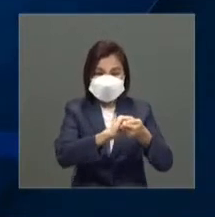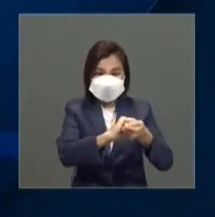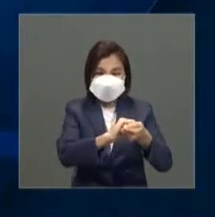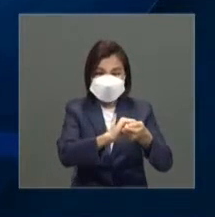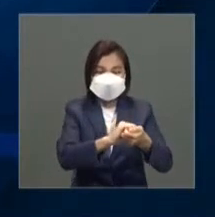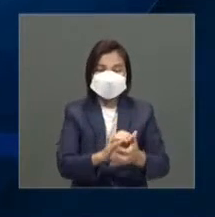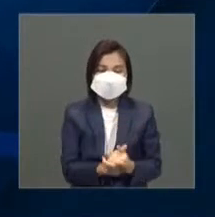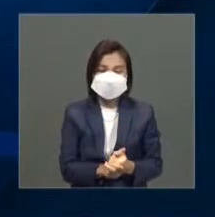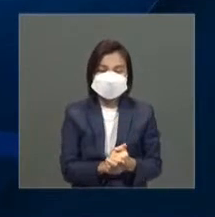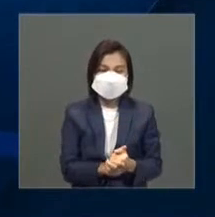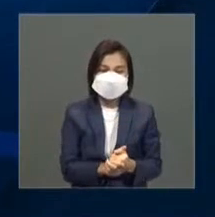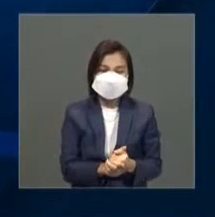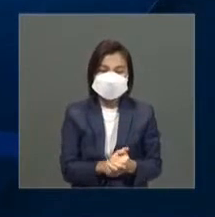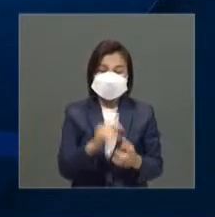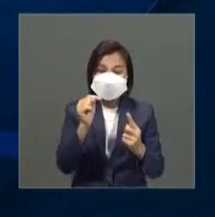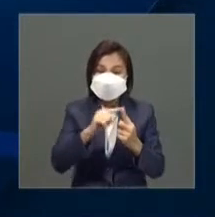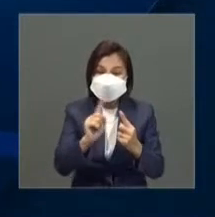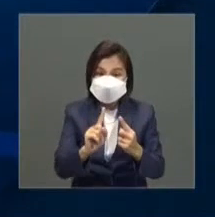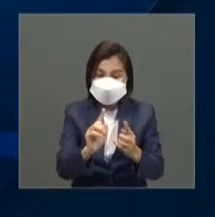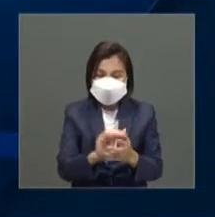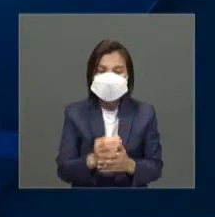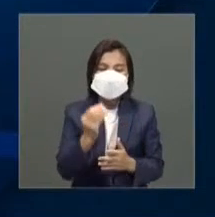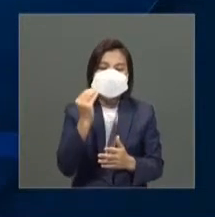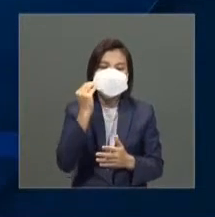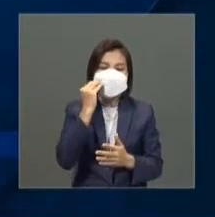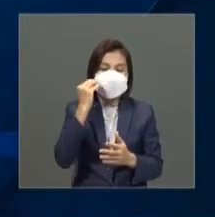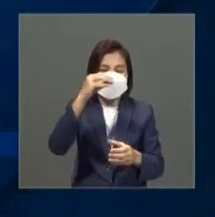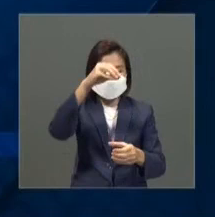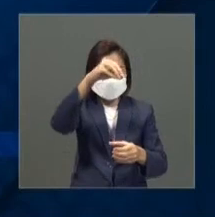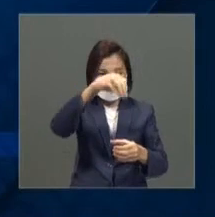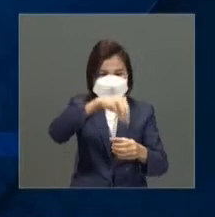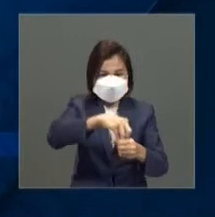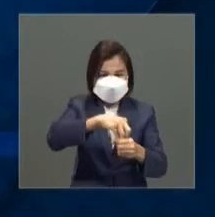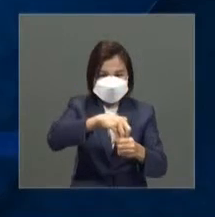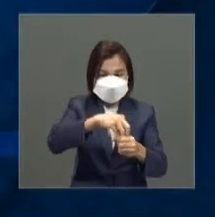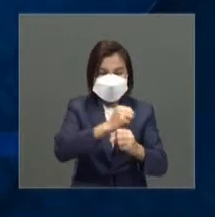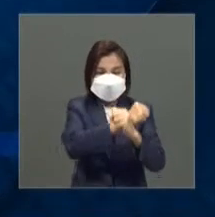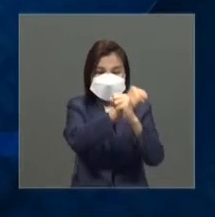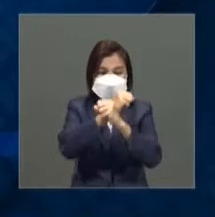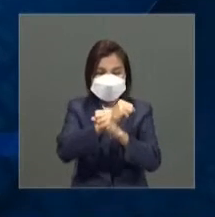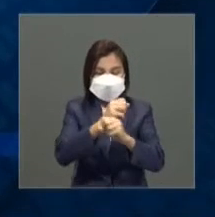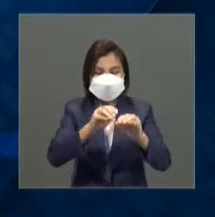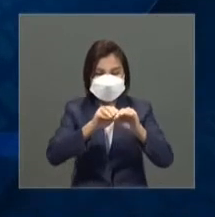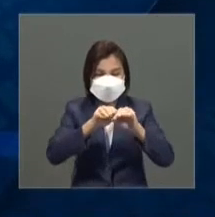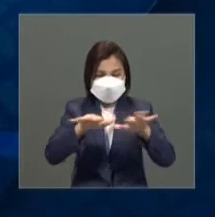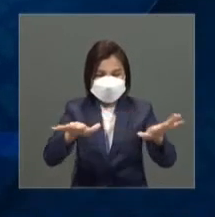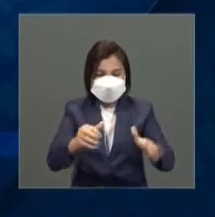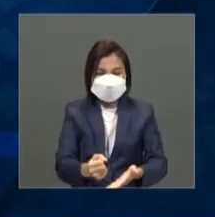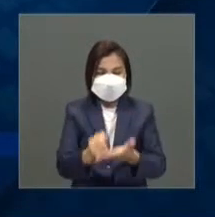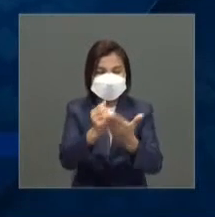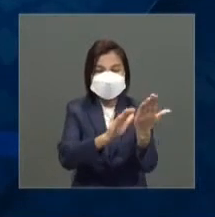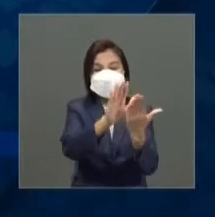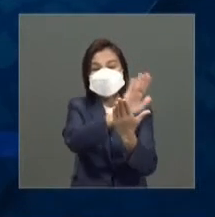การอยู่บ้านหยุดเชื้อเพื่อชาติซึ่งคำเดิมๆเราที่เคยใช้กันอยู่อาจจะต้องกลับมาแล้วก็กระหึ่ม